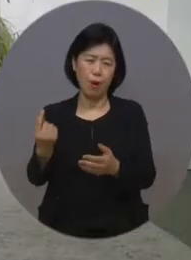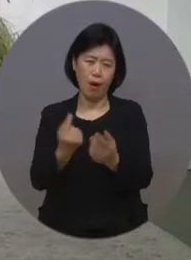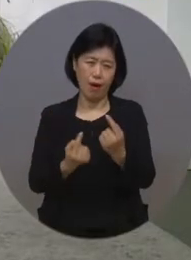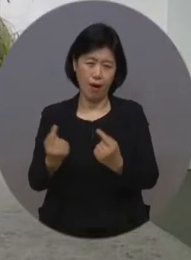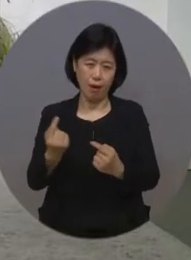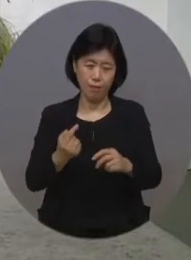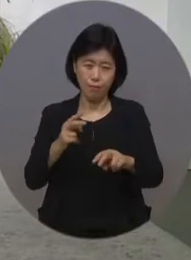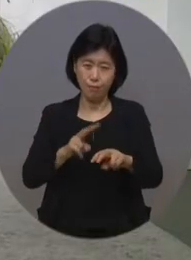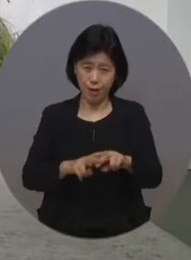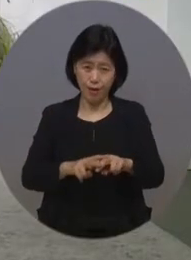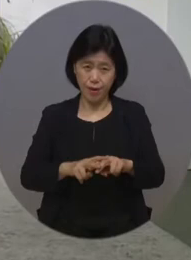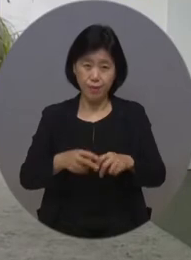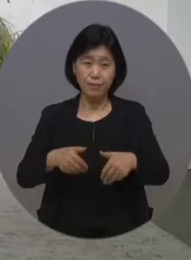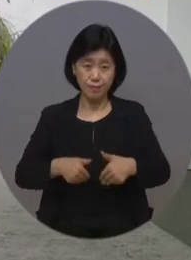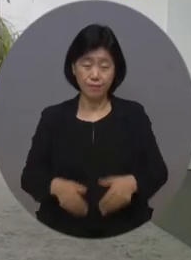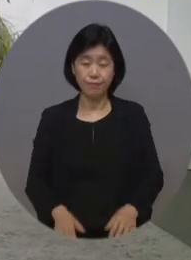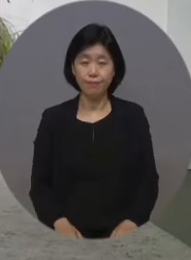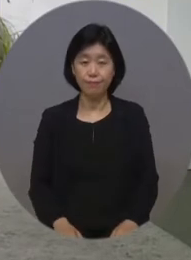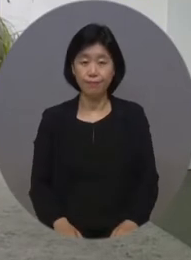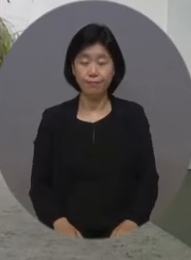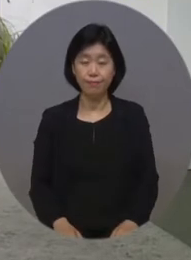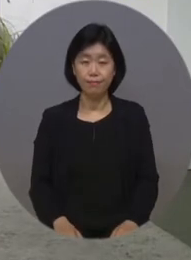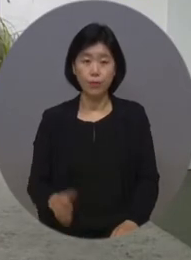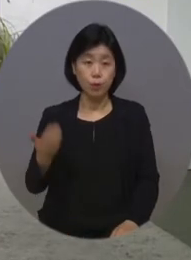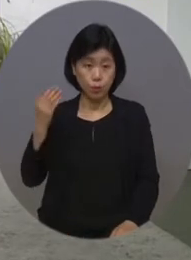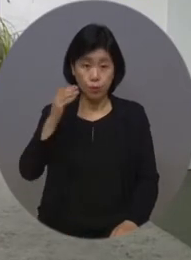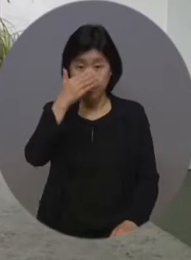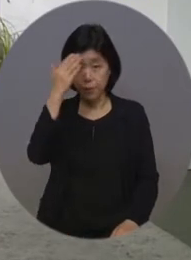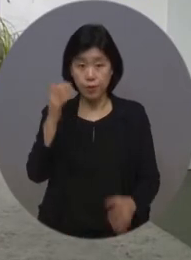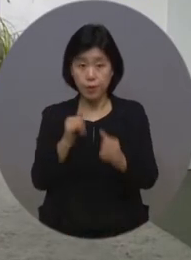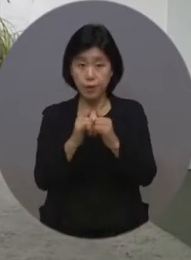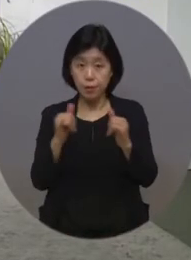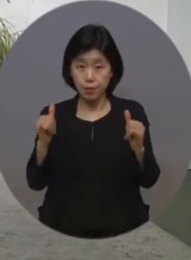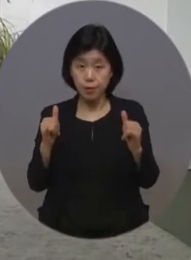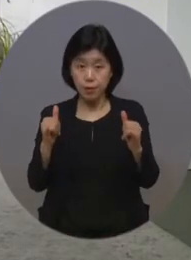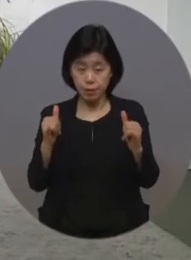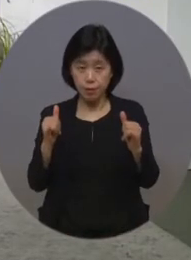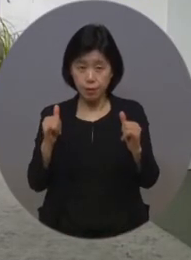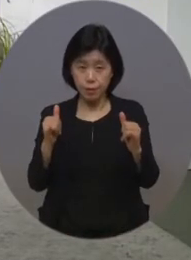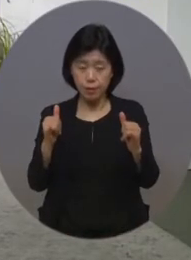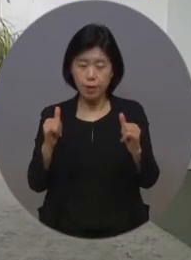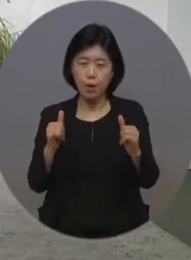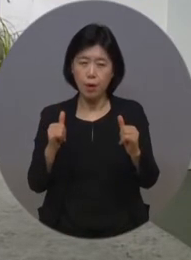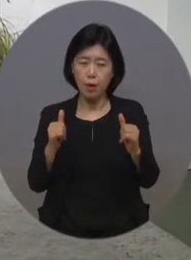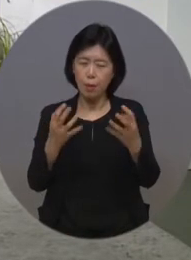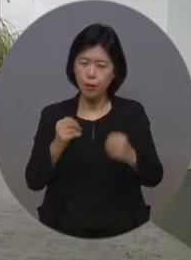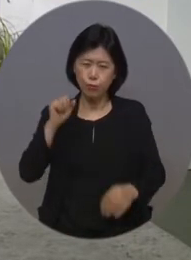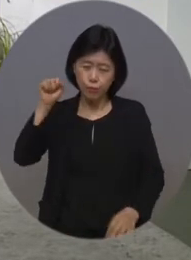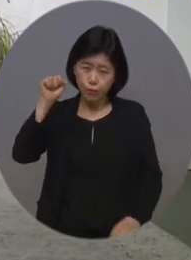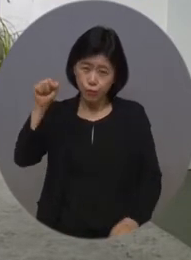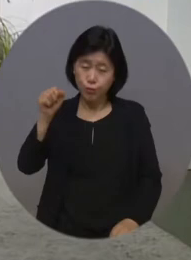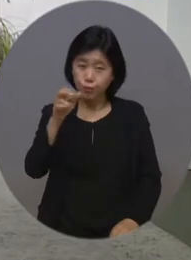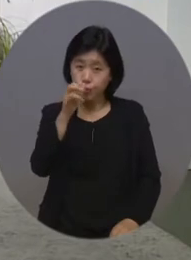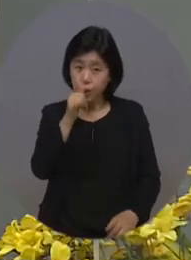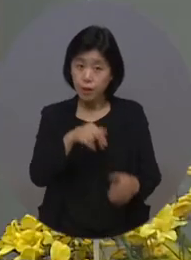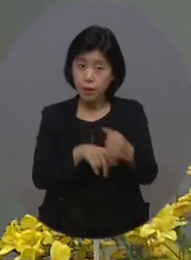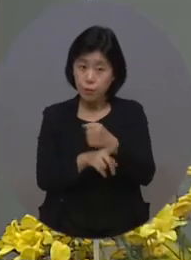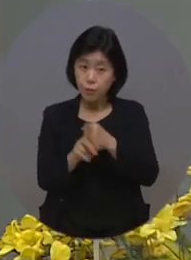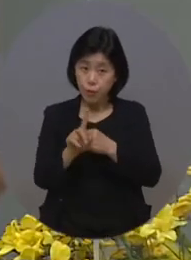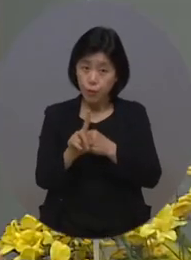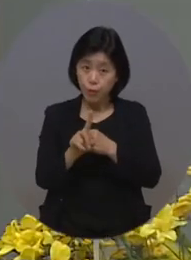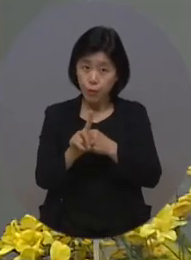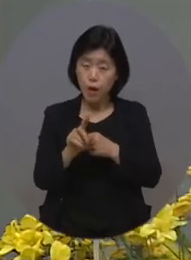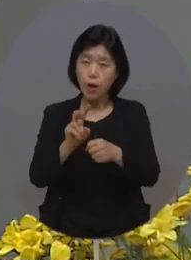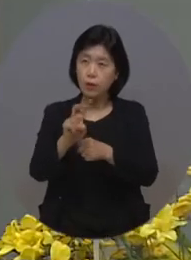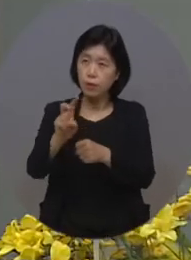를 이렇게 들어오게 하는 이유 두어 미래 세대가 앞으로 살아 가세 되잖아요 이삼 십 년을 내다봐야 되는건데 예 지금